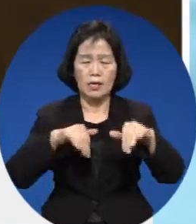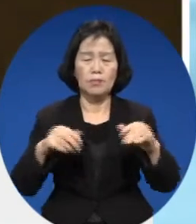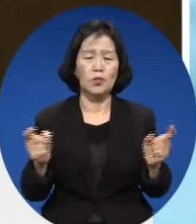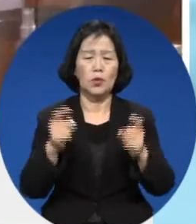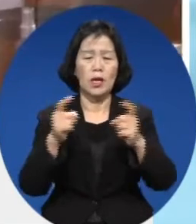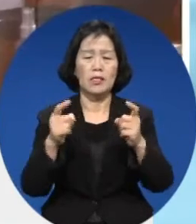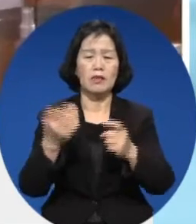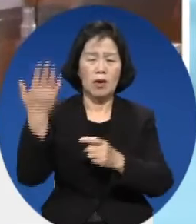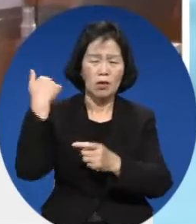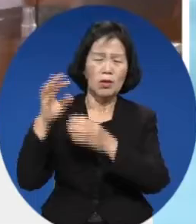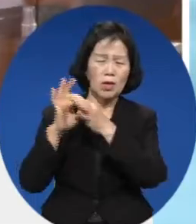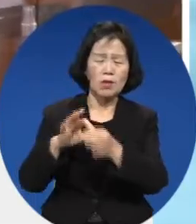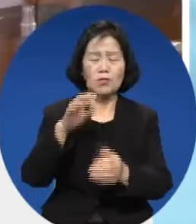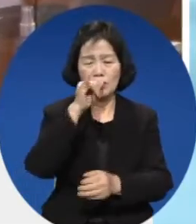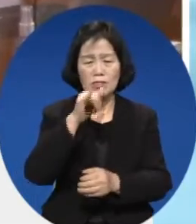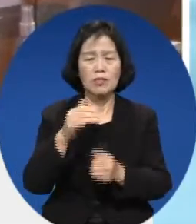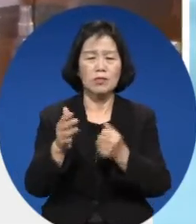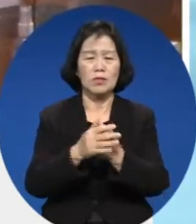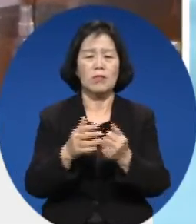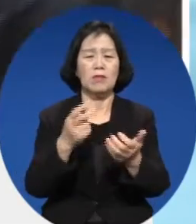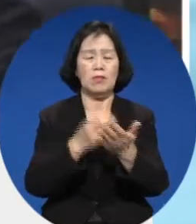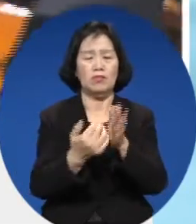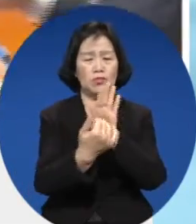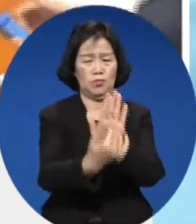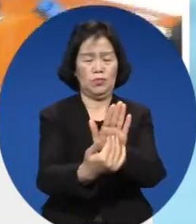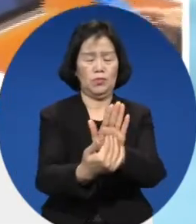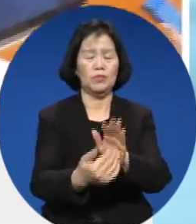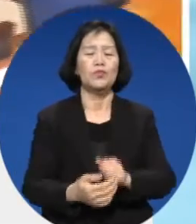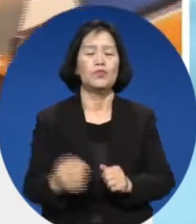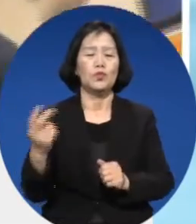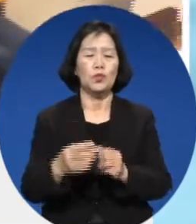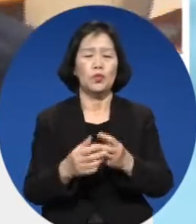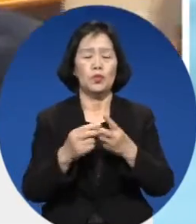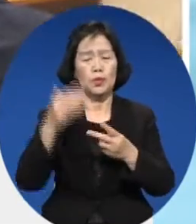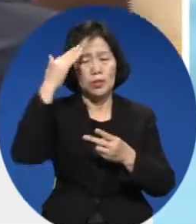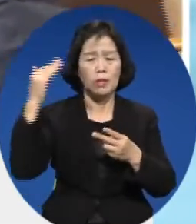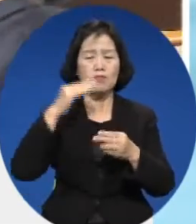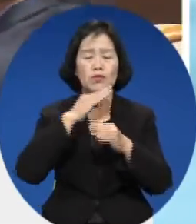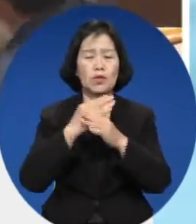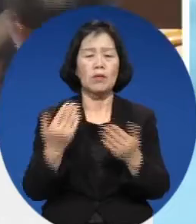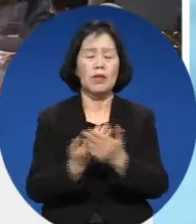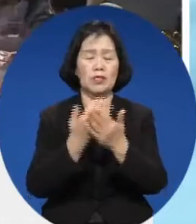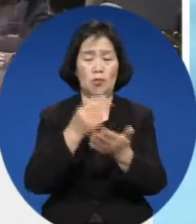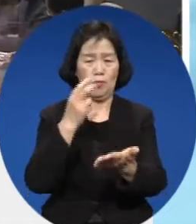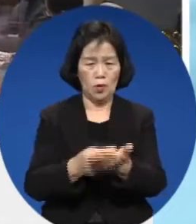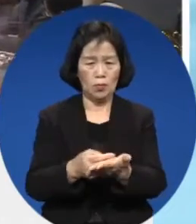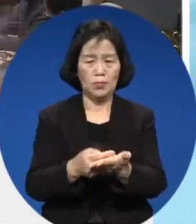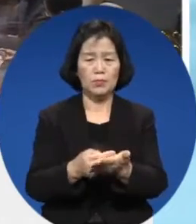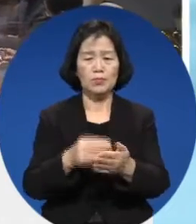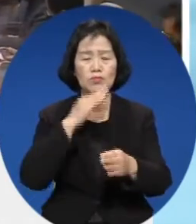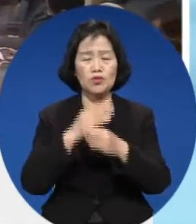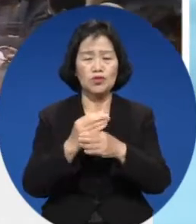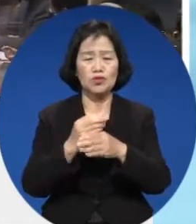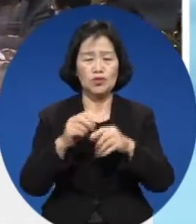대선뿐만 아니라 과거에도 계속 있었으니까 이런 거를 갖다가 예방하기 위한 법, 그다음에 남북관계 뭐 발전법 같은 경우에도 뭐 대북